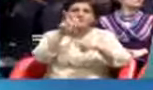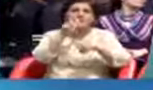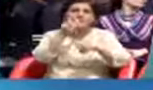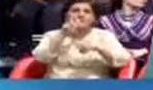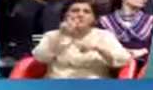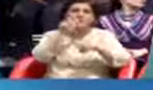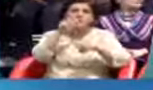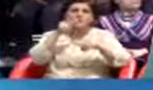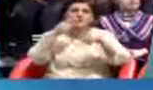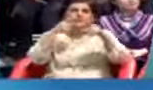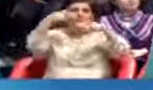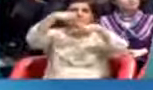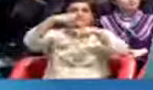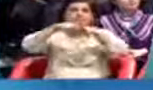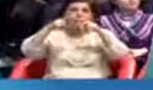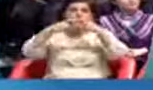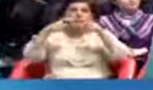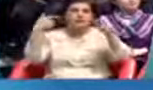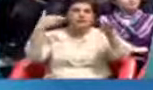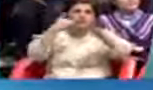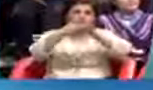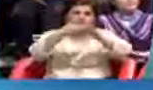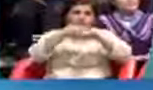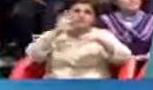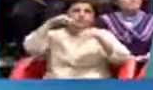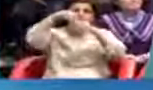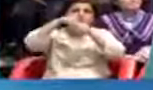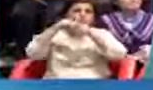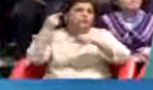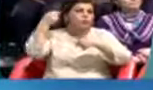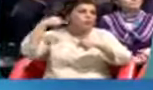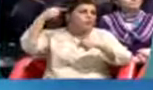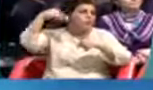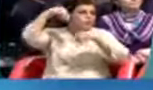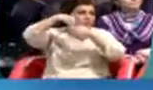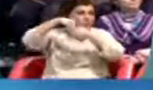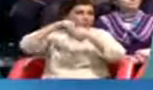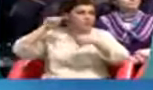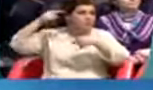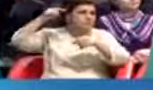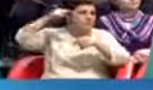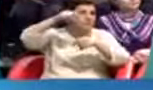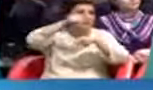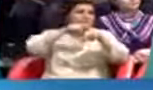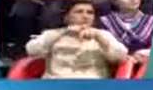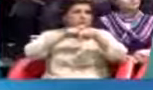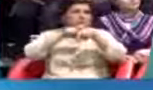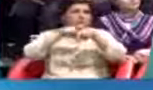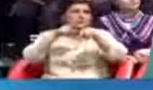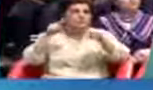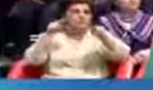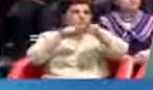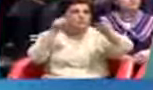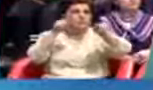zara çarpıyor, orta kulakta yükseltiliyor, iç kulağa geçiyor, iç kulakta elektrik enerjiye çevriliyor. Burada da siniri uyarıp ve biz